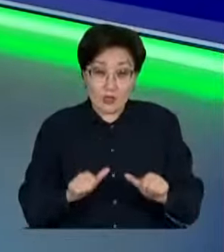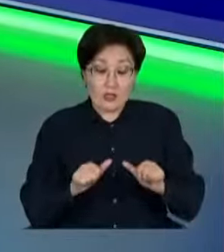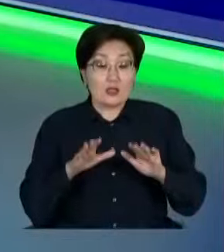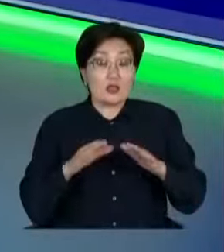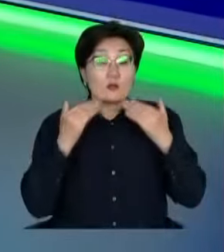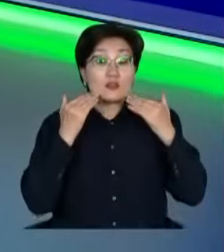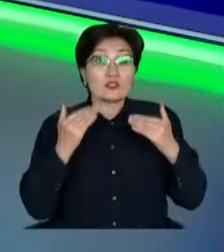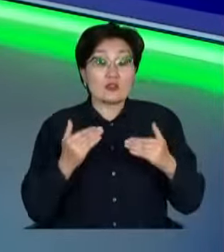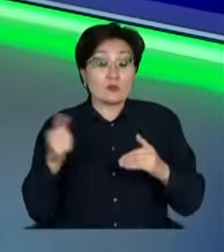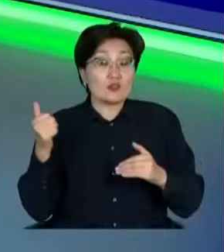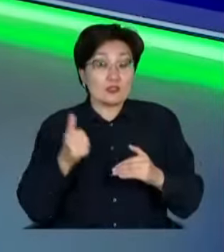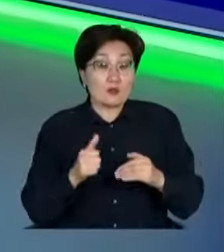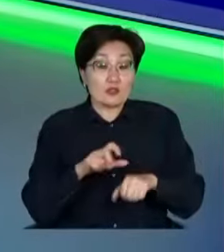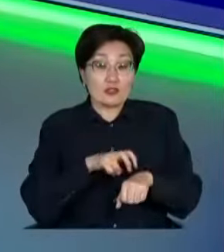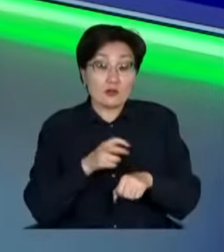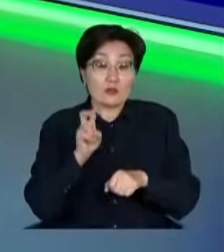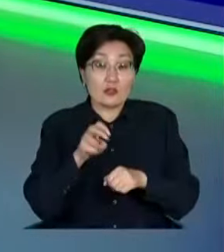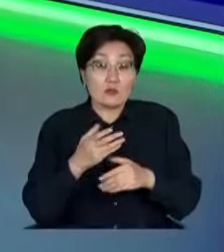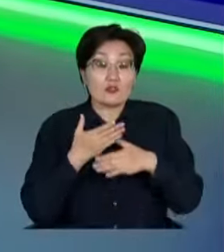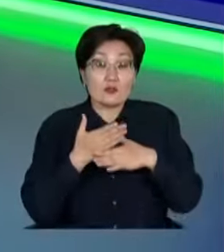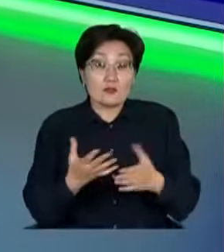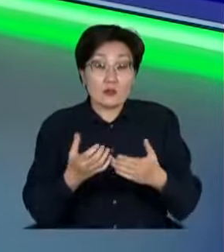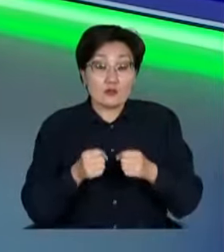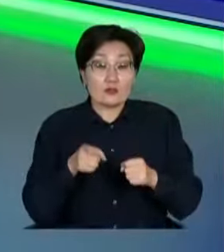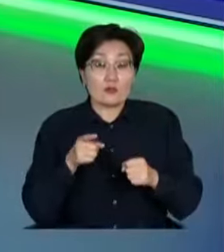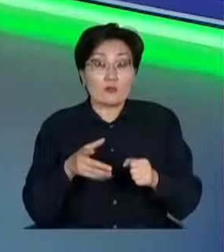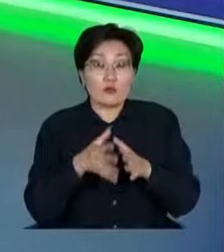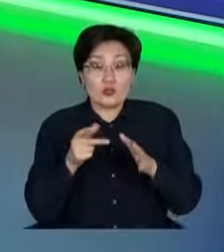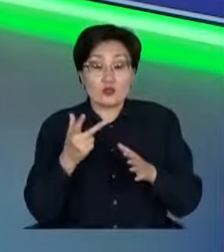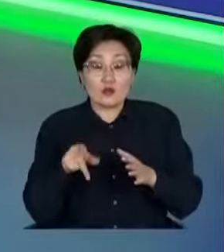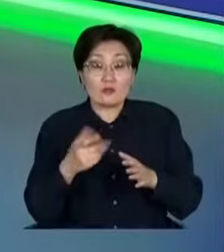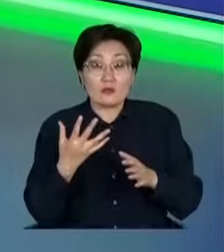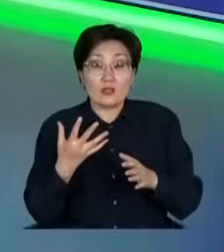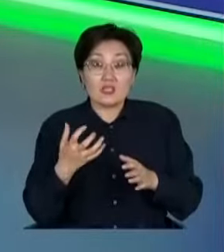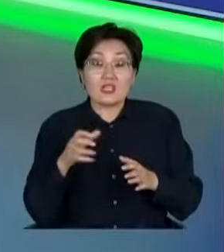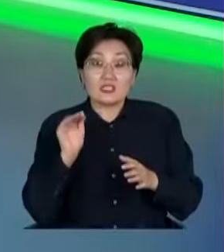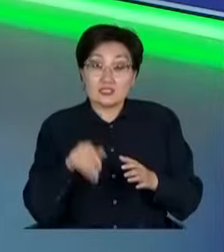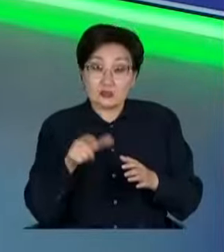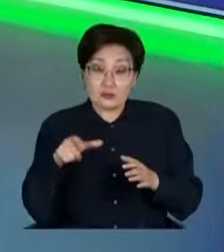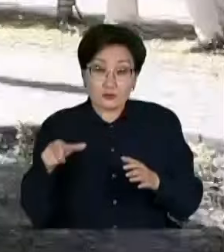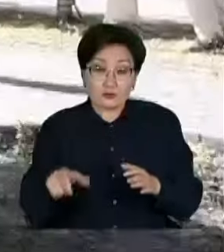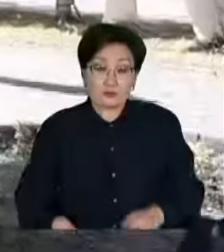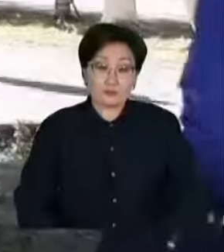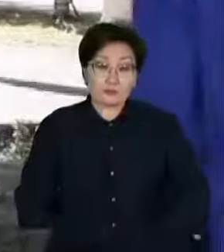Только за последнюю неделю к медикам обратились больше 3500 пациентов. Нургуля Альна продолжит.